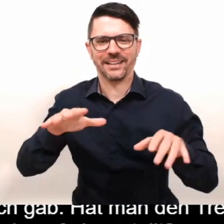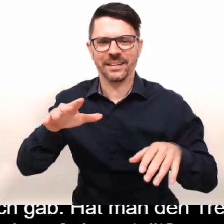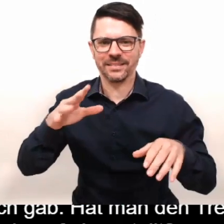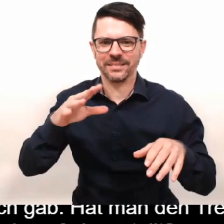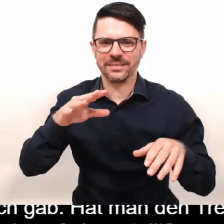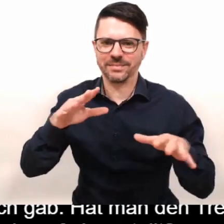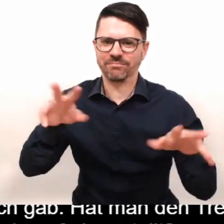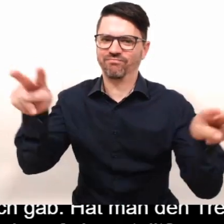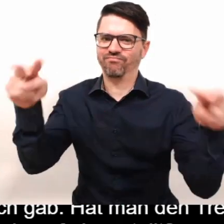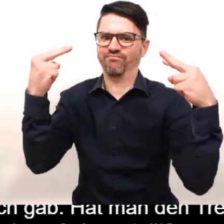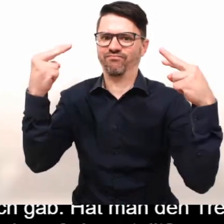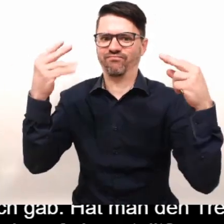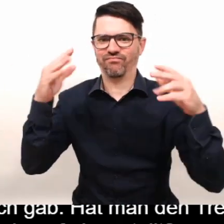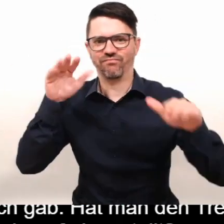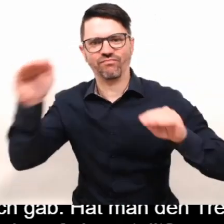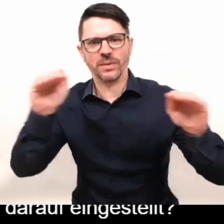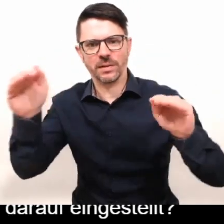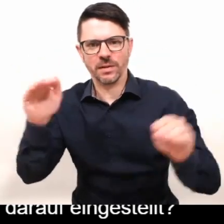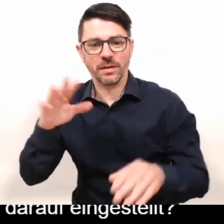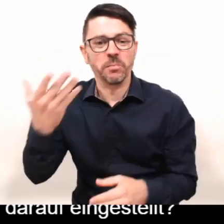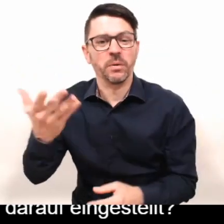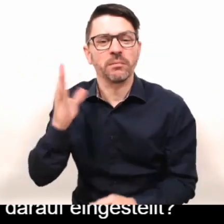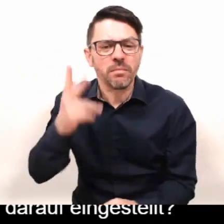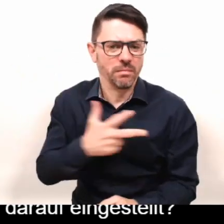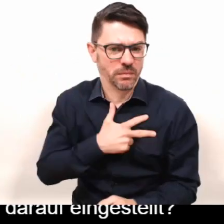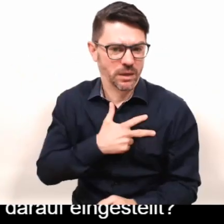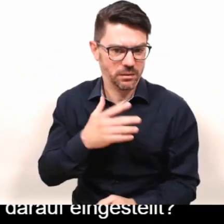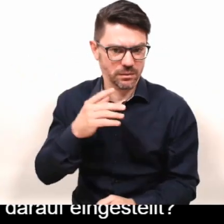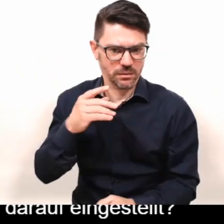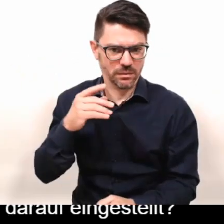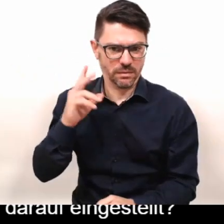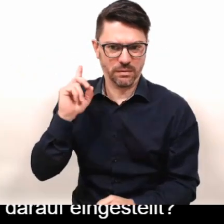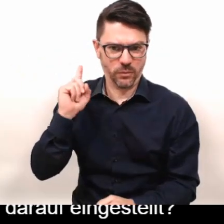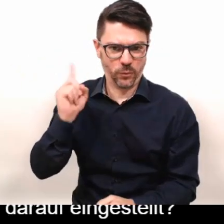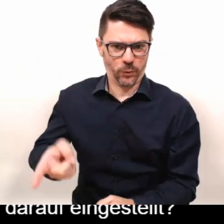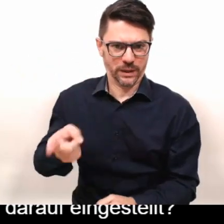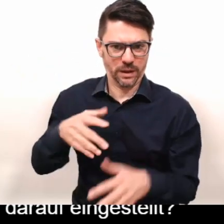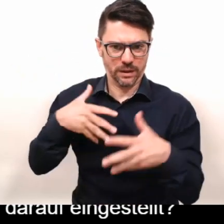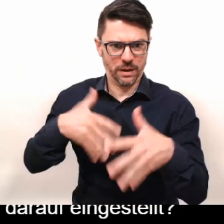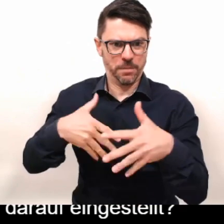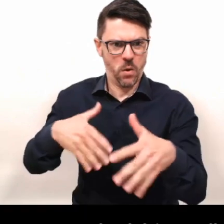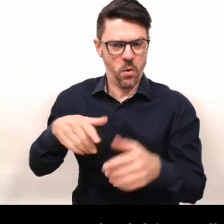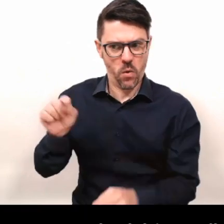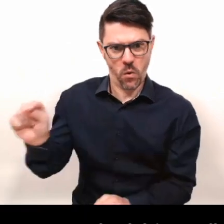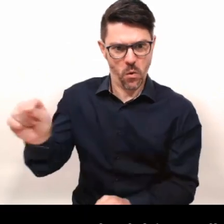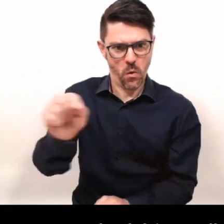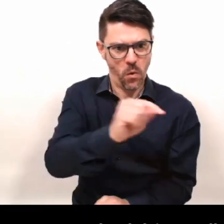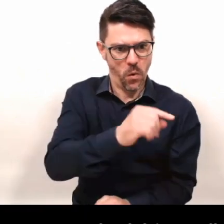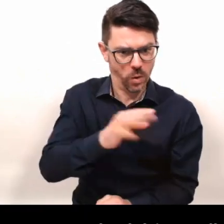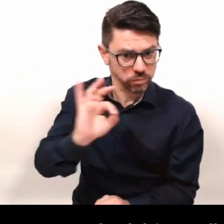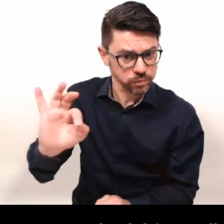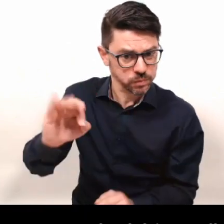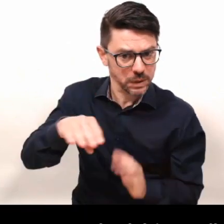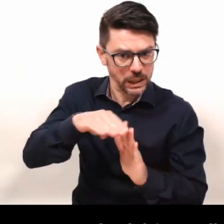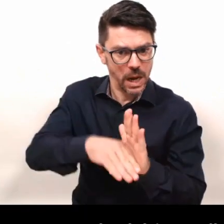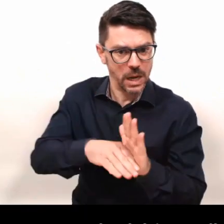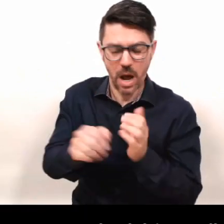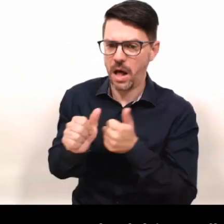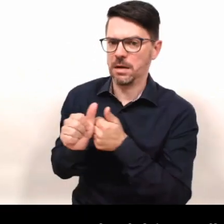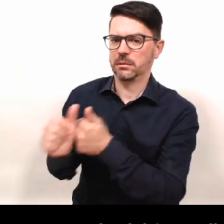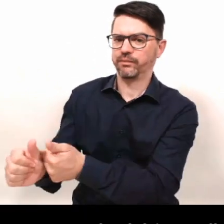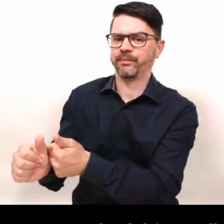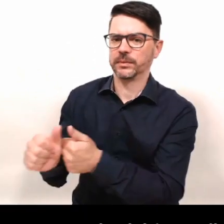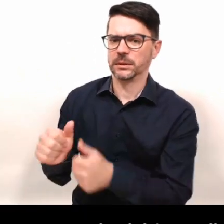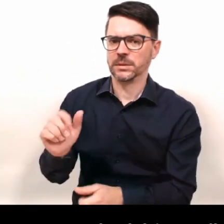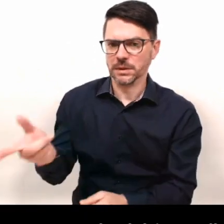Kopf habe, über 100 Demonstrationen, die sich auch an die Regeln gehalten haben. Also an die Regel 50 Personen, 1,50 Meter Abstand,